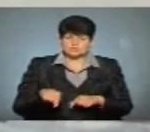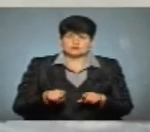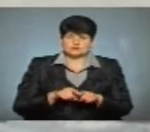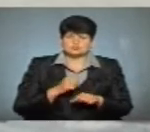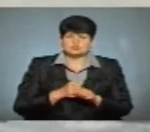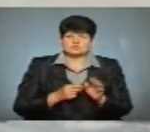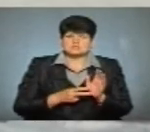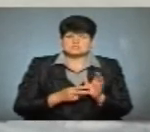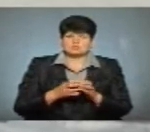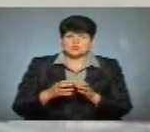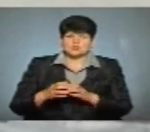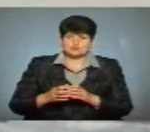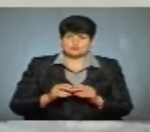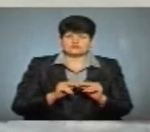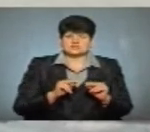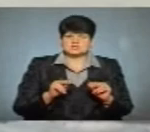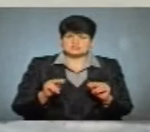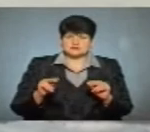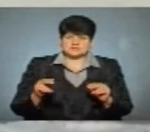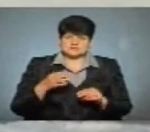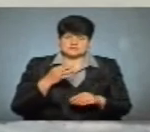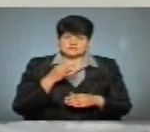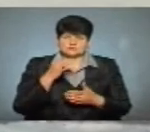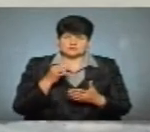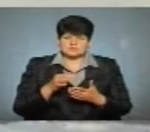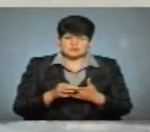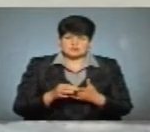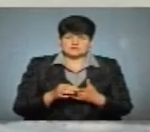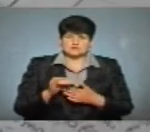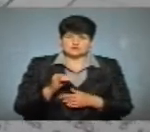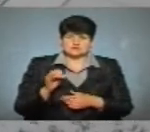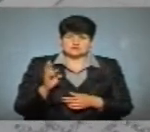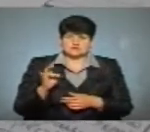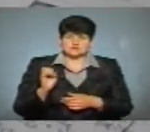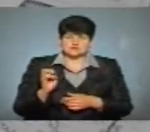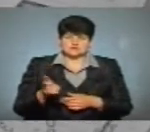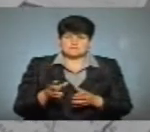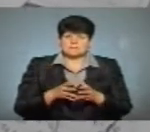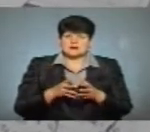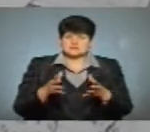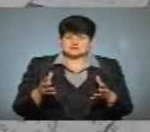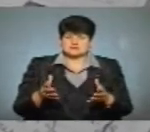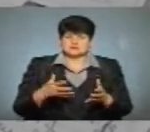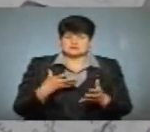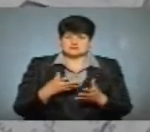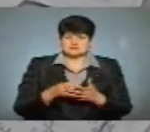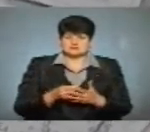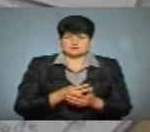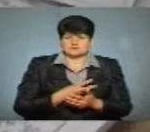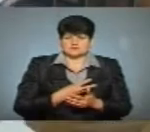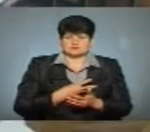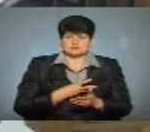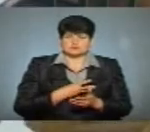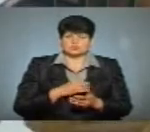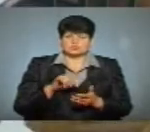працює 7 груп вчителів, повідомив відповідальний за проведення ЗНО на Тернопільщині Юрій Шайнюк. Максимально за власне висловлювання учасник ЗНО